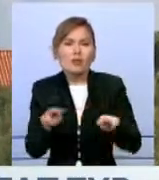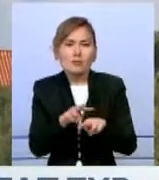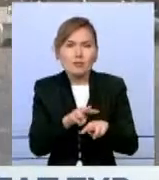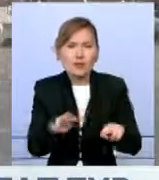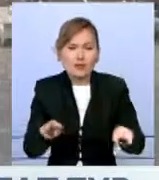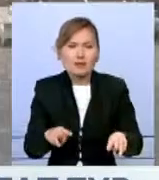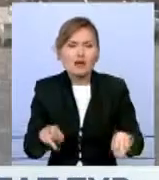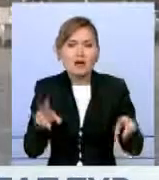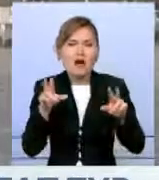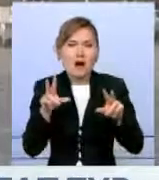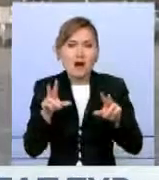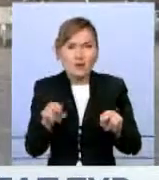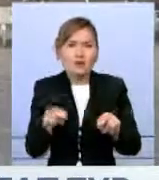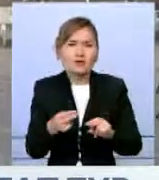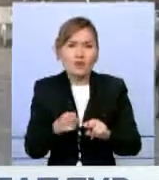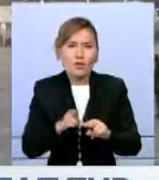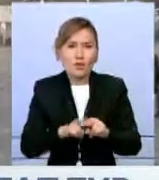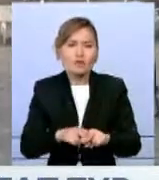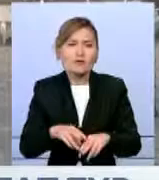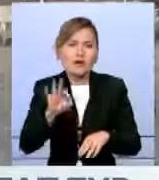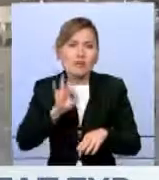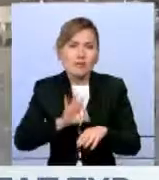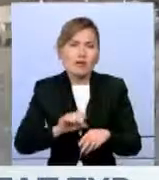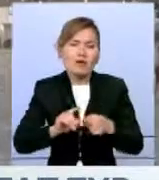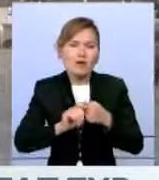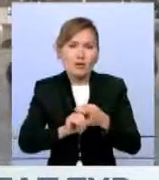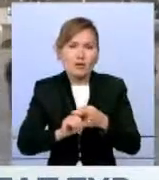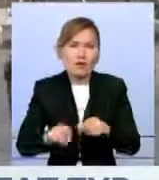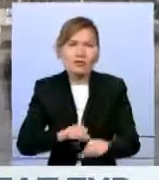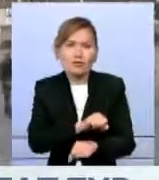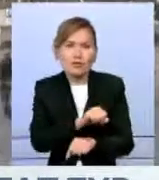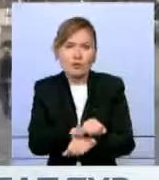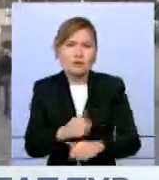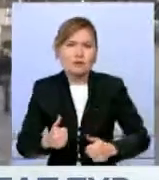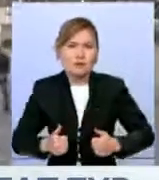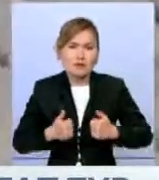індеттің алдын алу үшін АИТВ дертінің таралуына жол бермеудің амалын